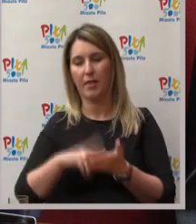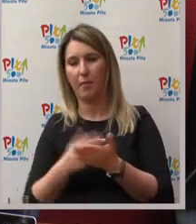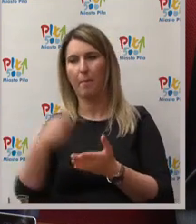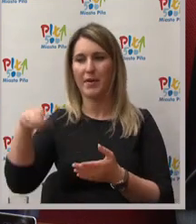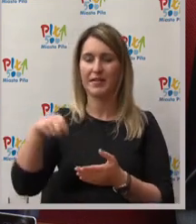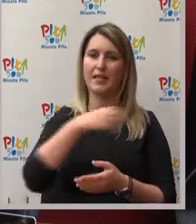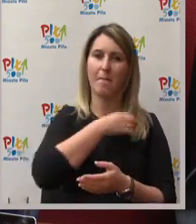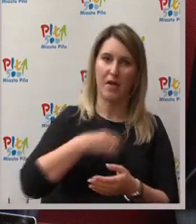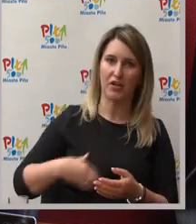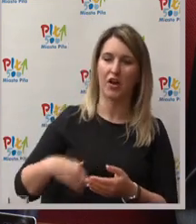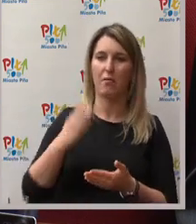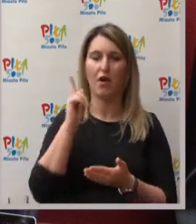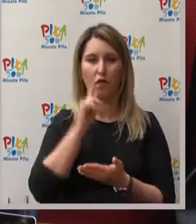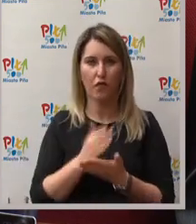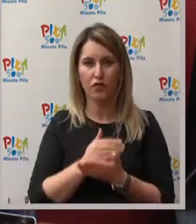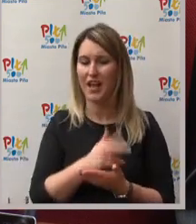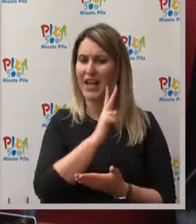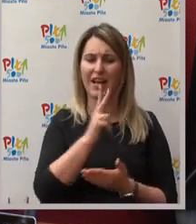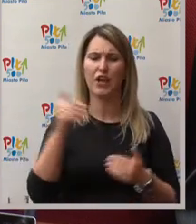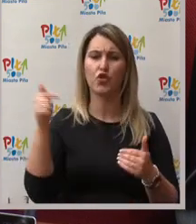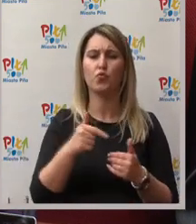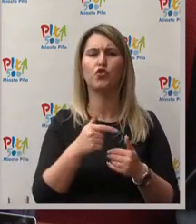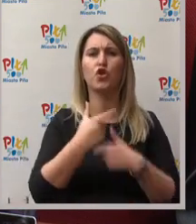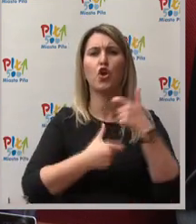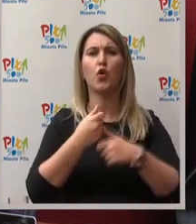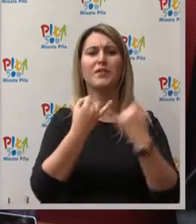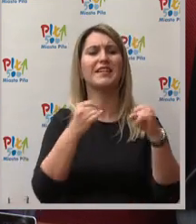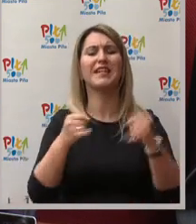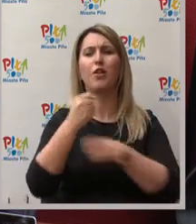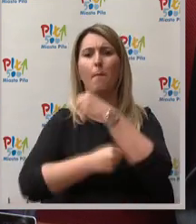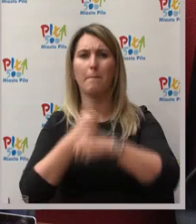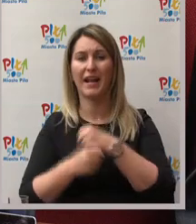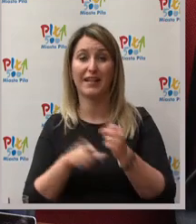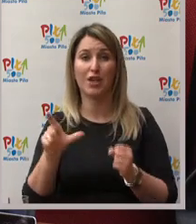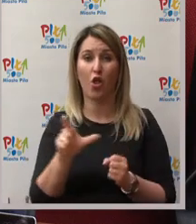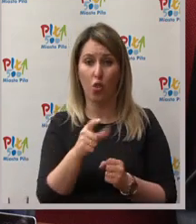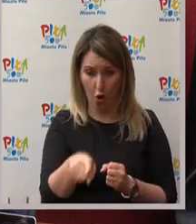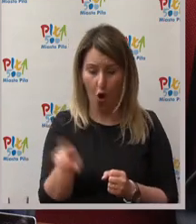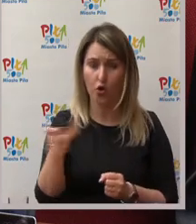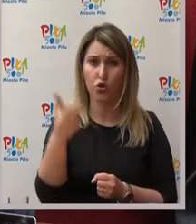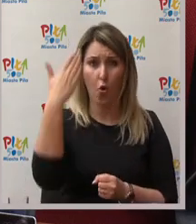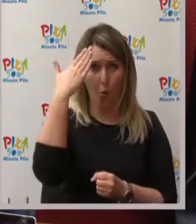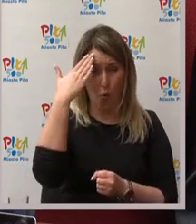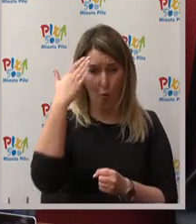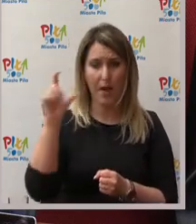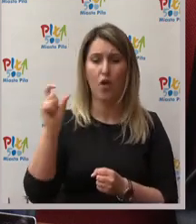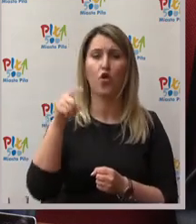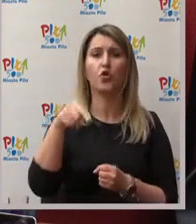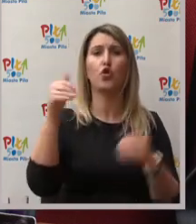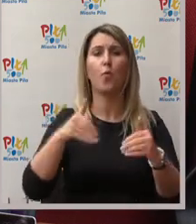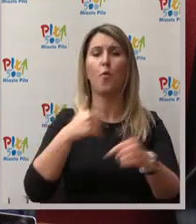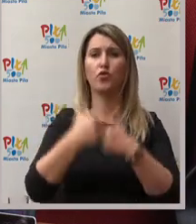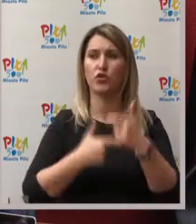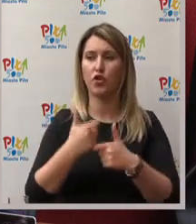zrealizowane przez szczebel niższy. My jesteśmy na dole. Potrafimy zrobić większość tych rzeczy i dopiero wtedy, kiedy nie